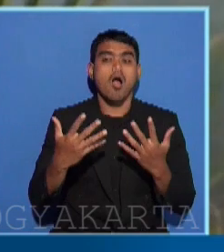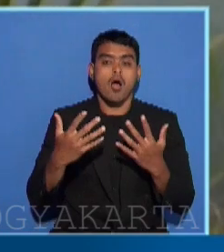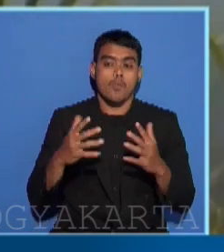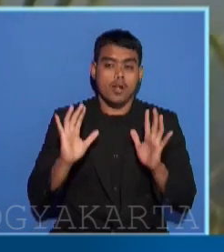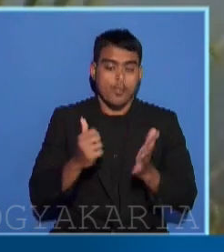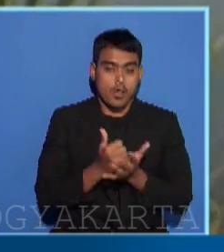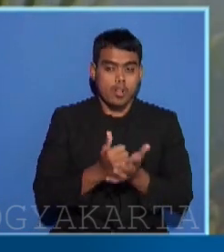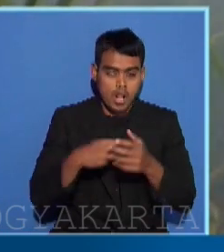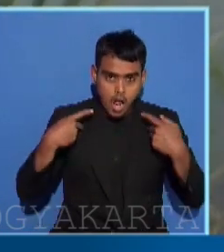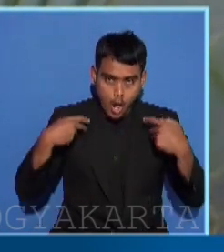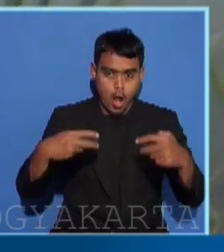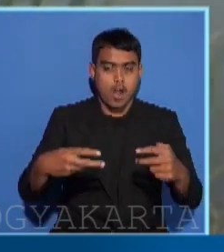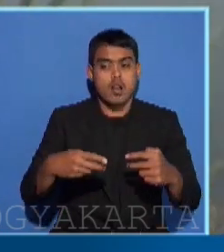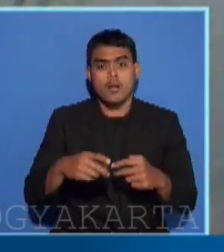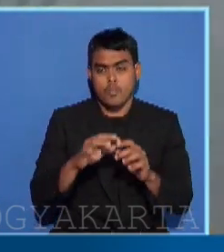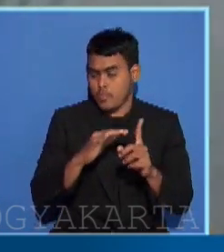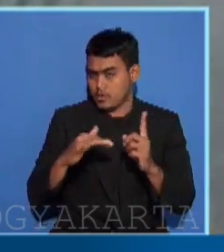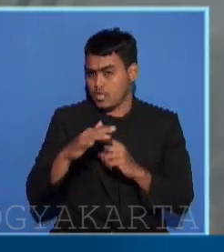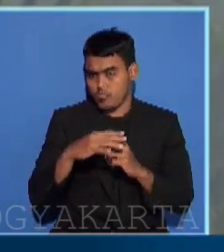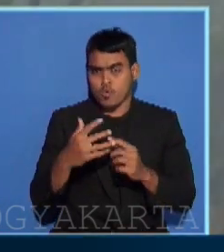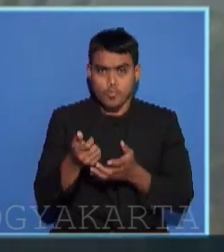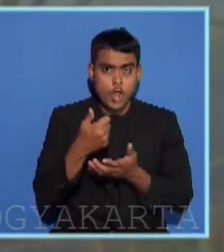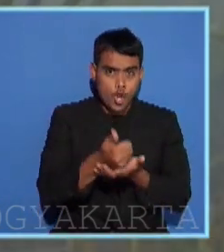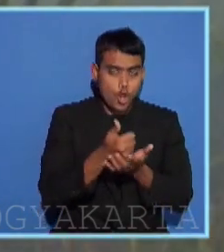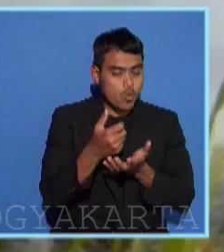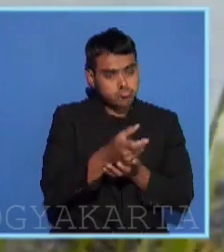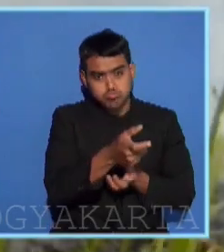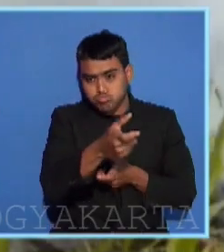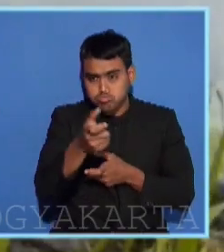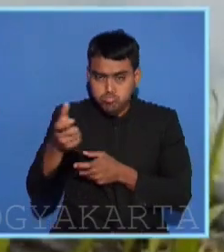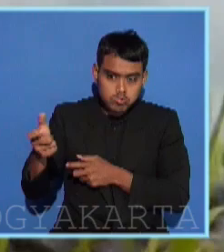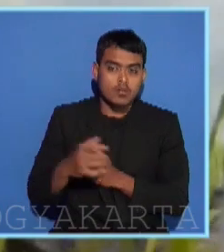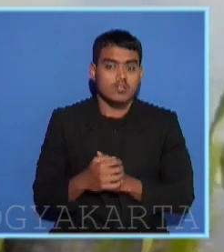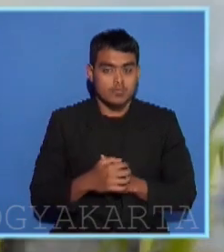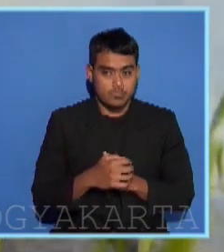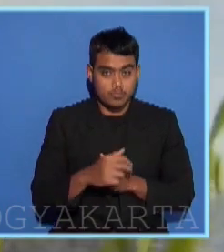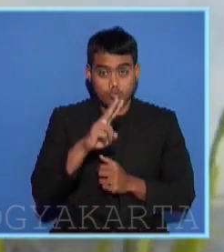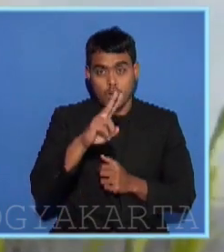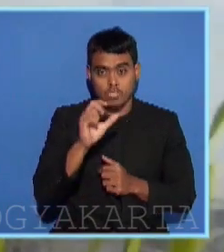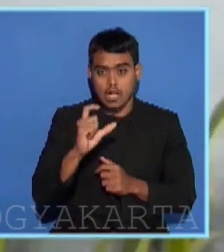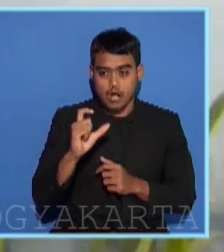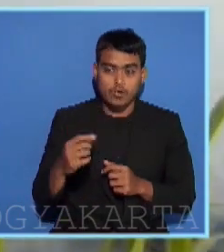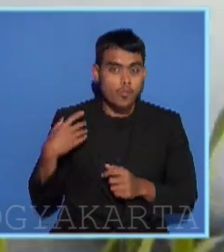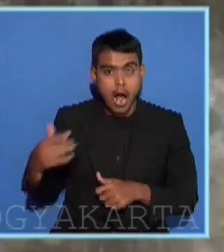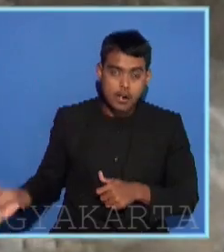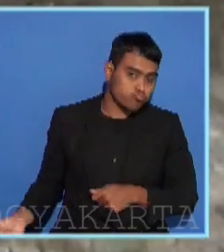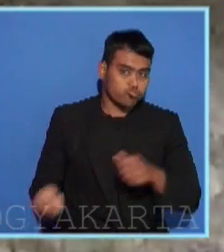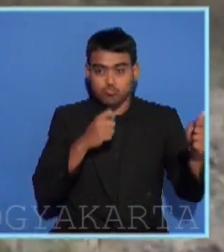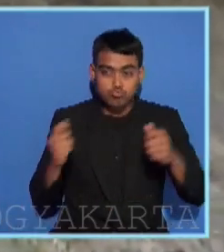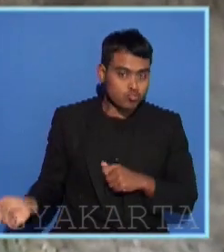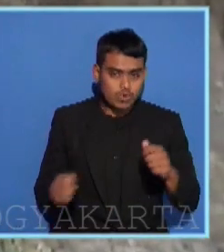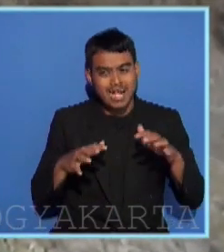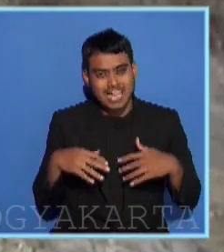masyarakat pemadaman hutan gunung merapi dilakukan dengan menggunakan dua metode yaitu manual dan penyemprotan menggunakan air melalui